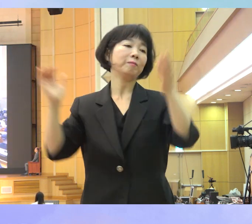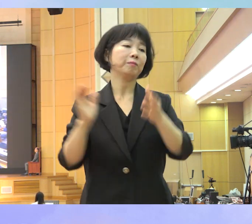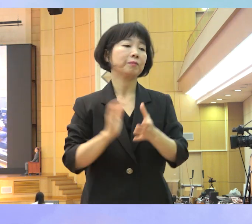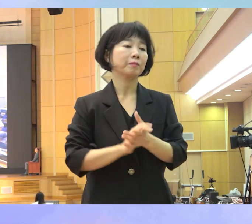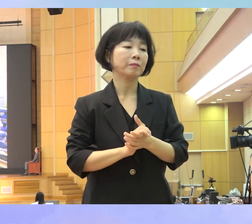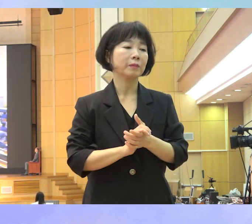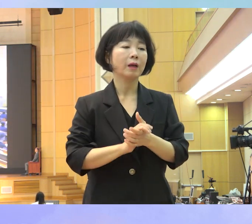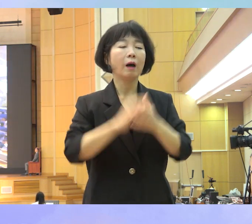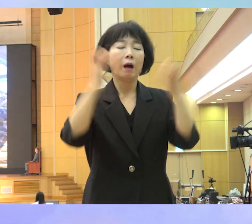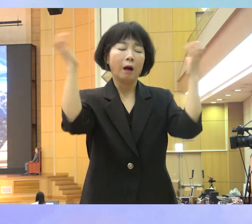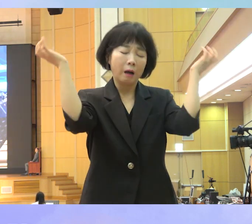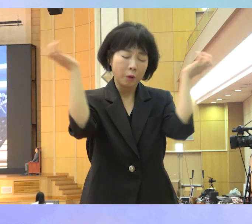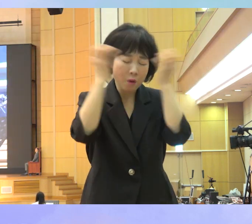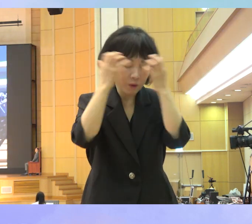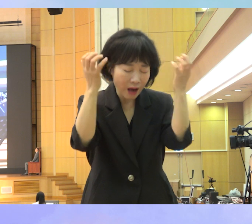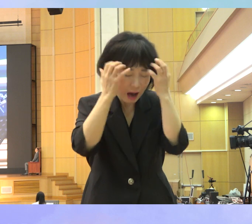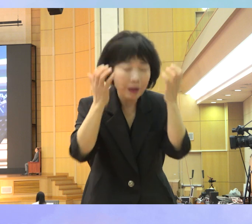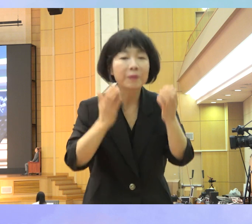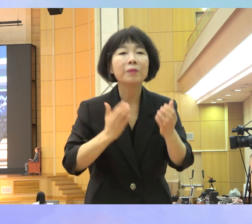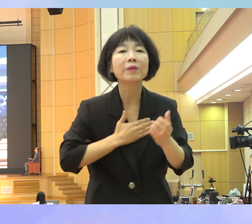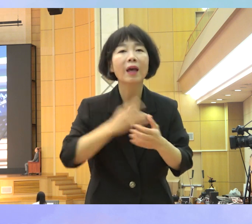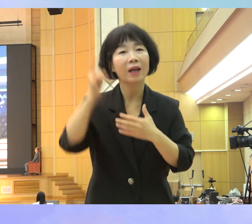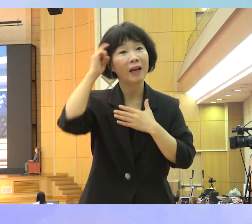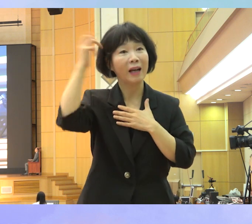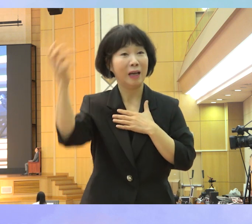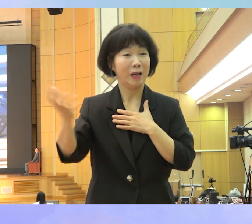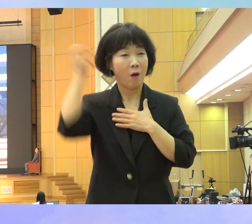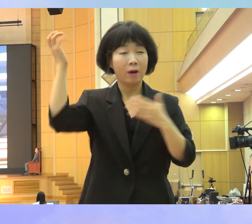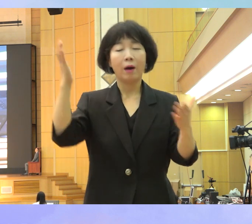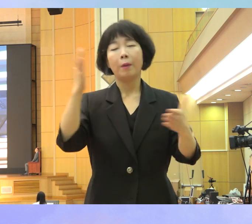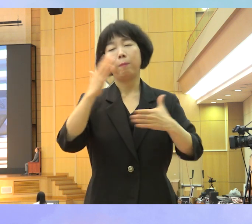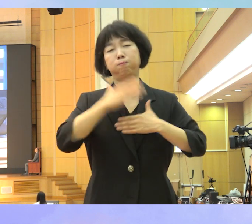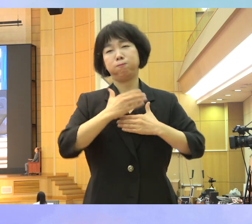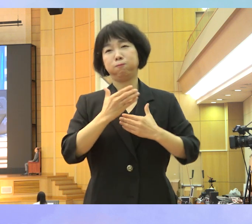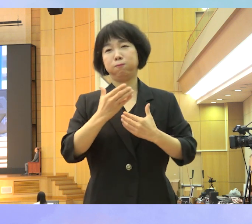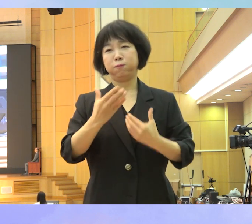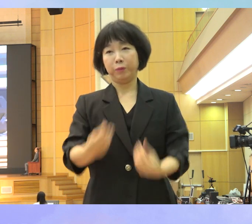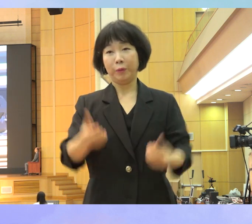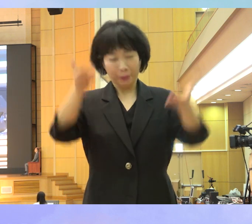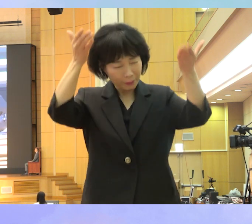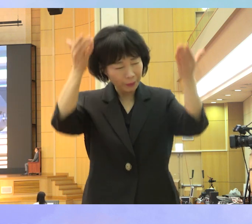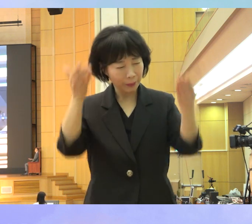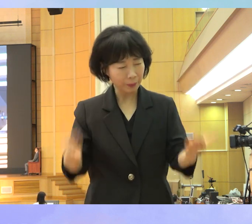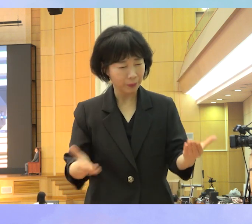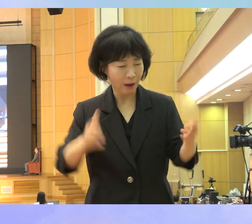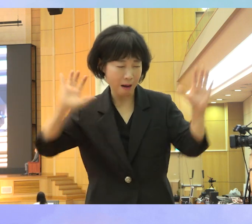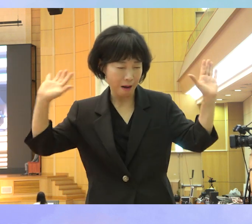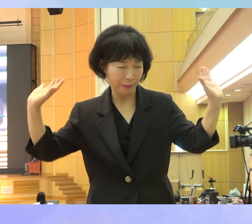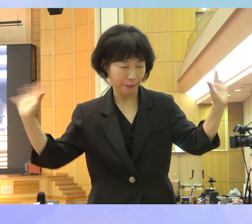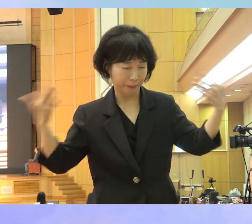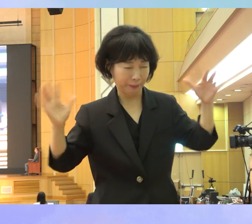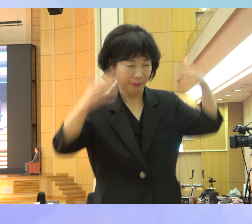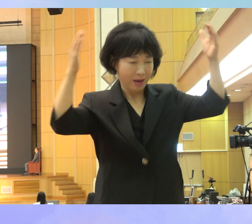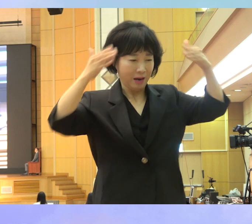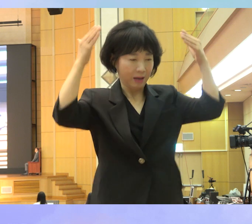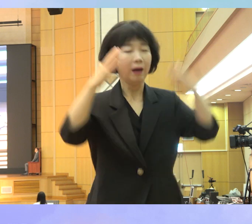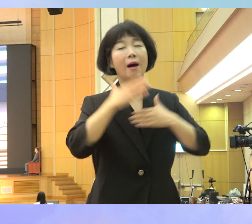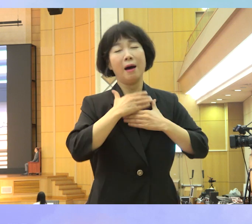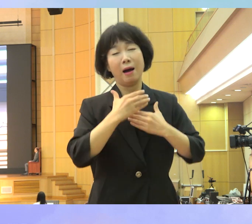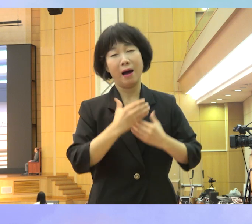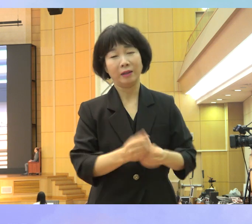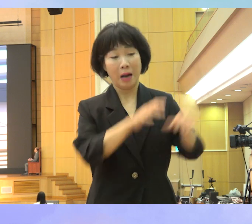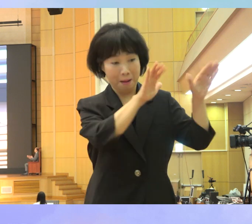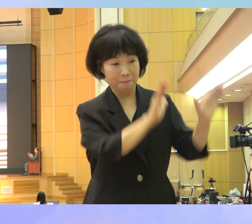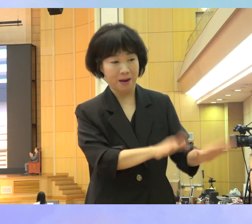고난 내 영혼 편히 쉴 곳과 풍랑이 일어도